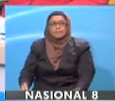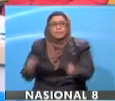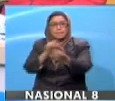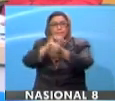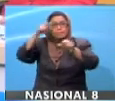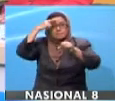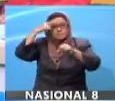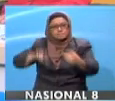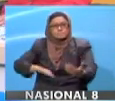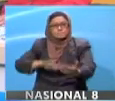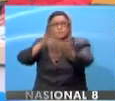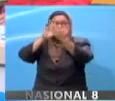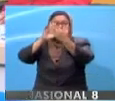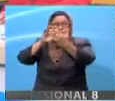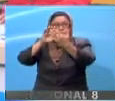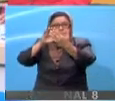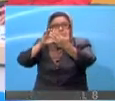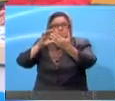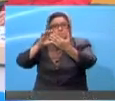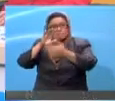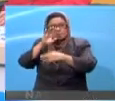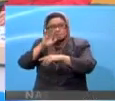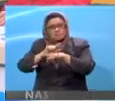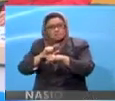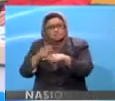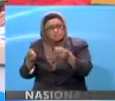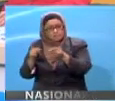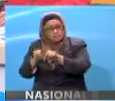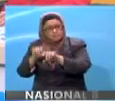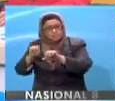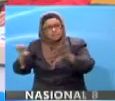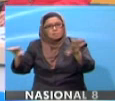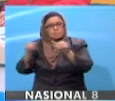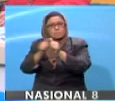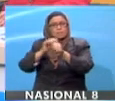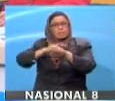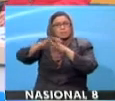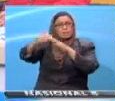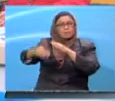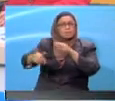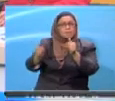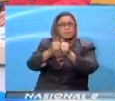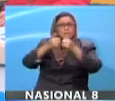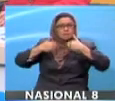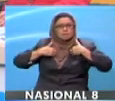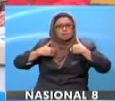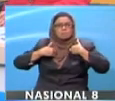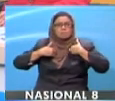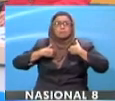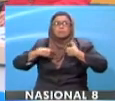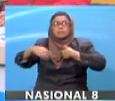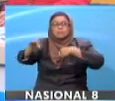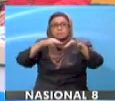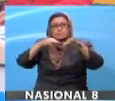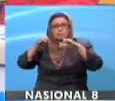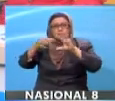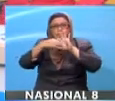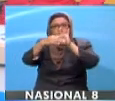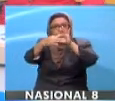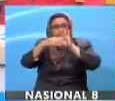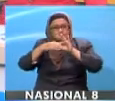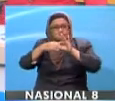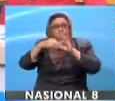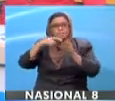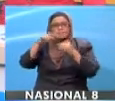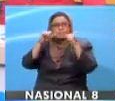Persediaan bagi menghadapi bencana dapat dilakukan dengan lebih sempurna dengan adanya penyelarasan dan kerjasama di antara sektor awam dan